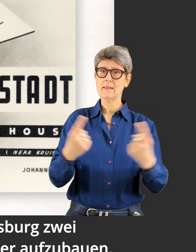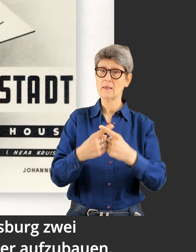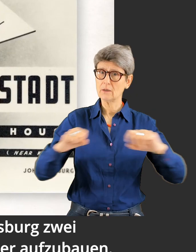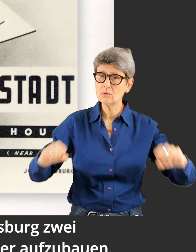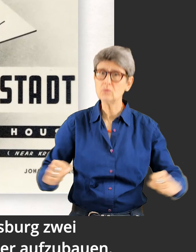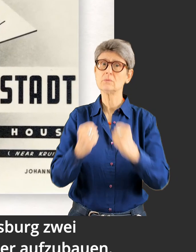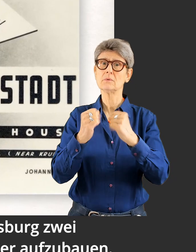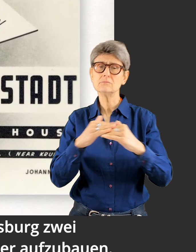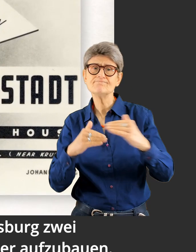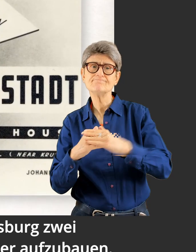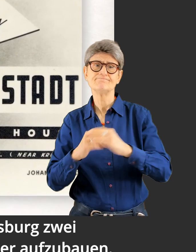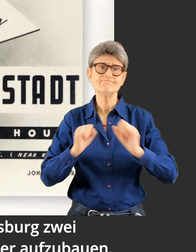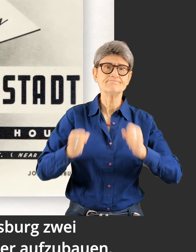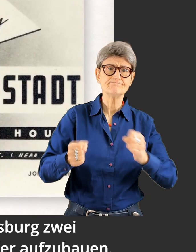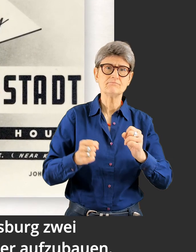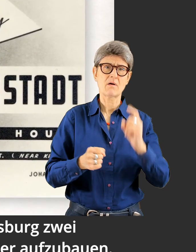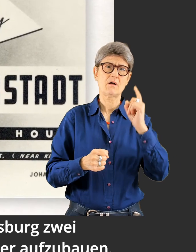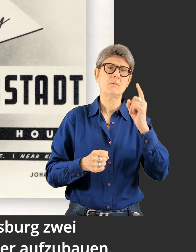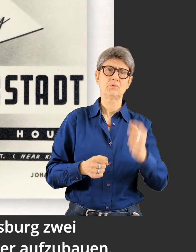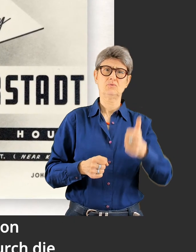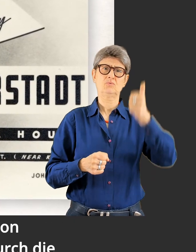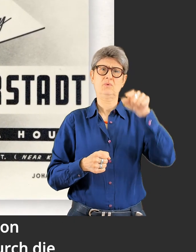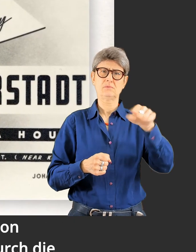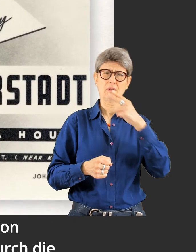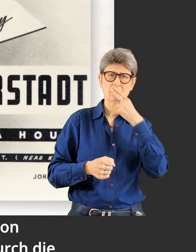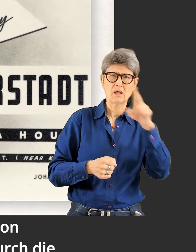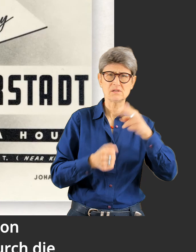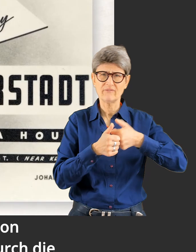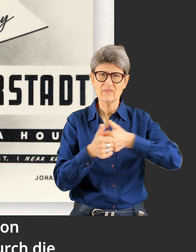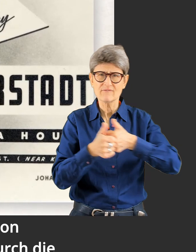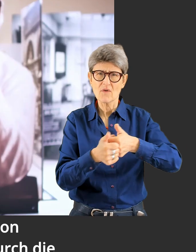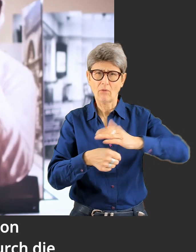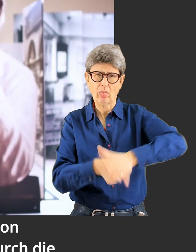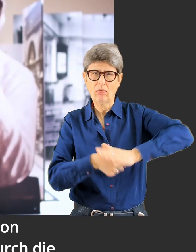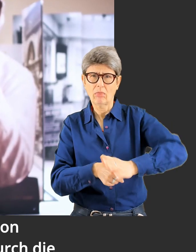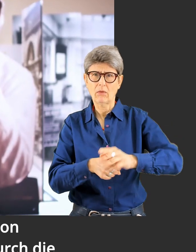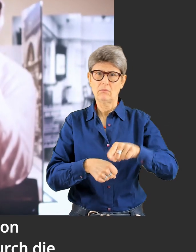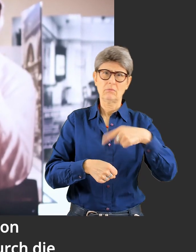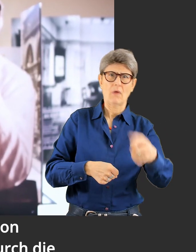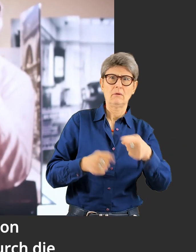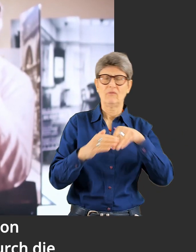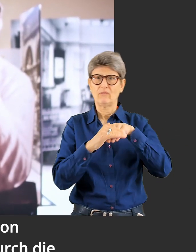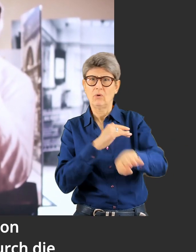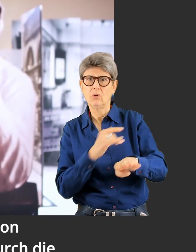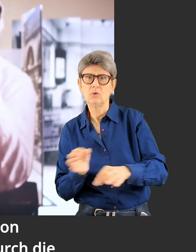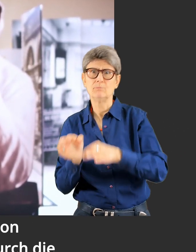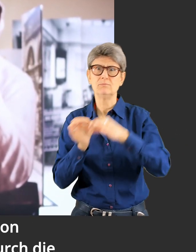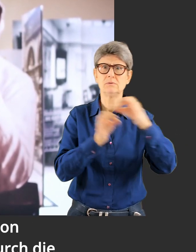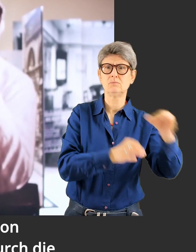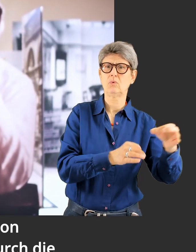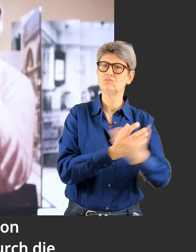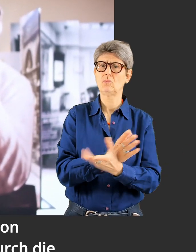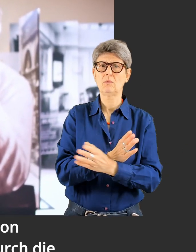zwei Jahre später ein eigenes neues Atelier aufzubauen. Aber durch die Emigration und durch die